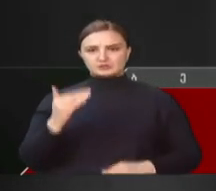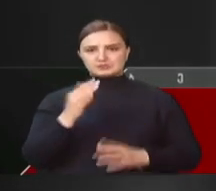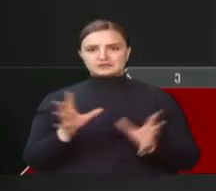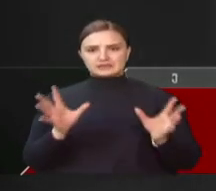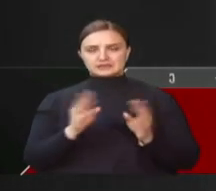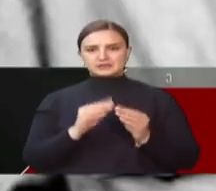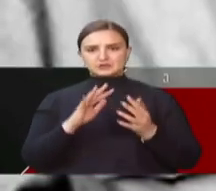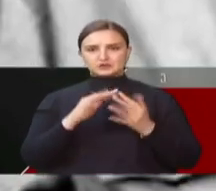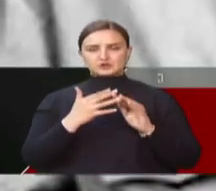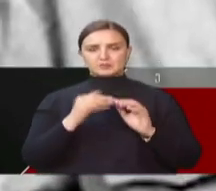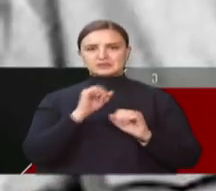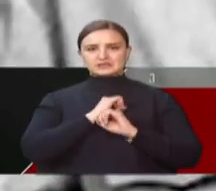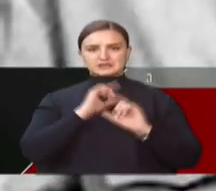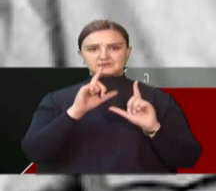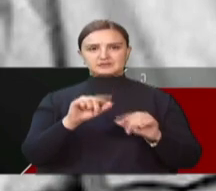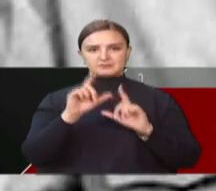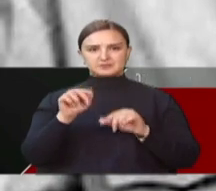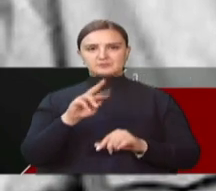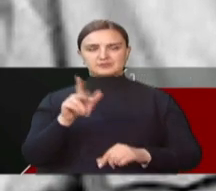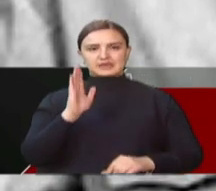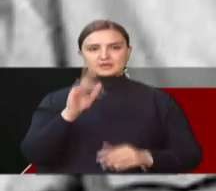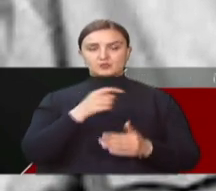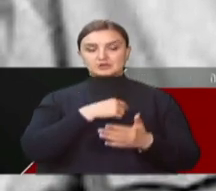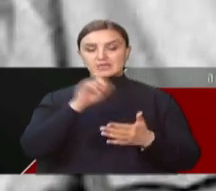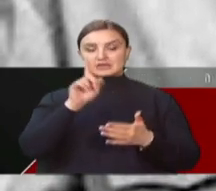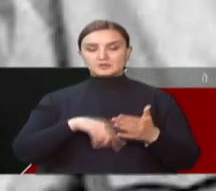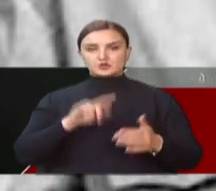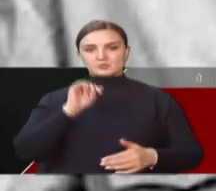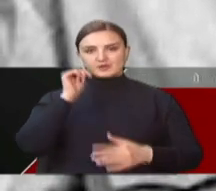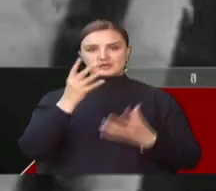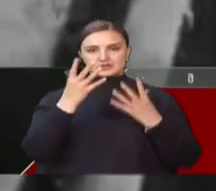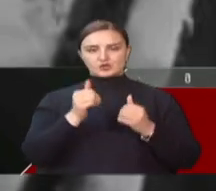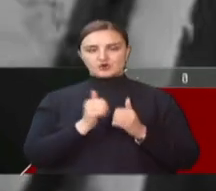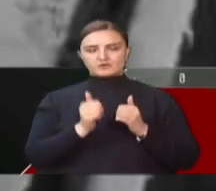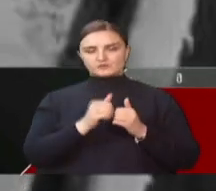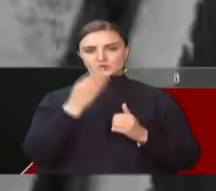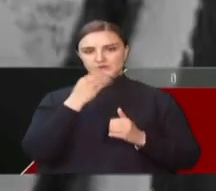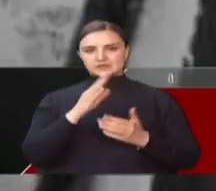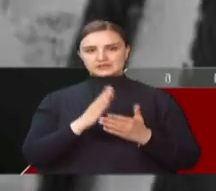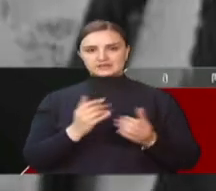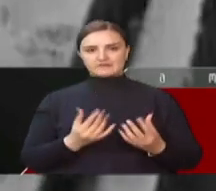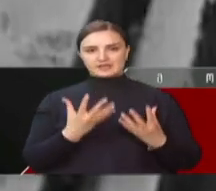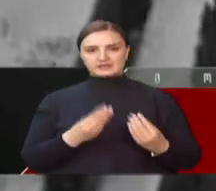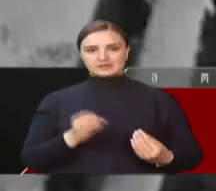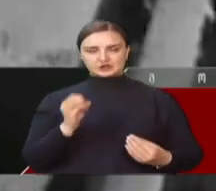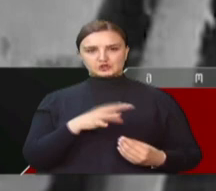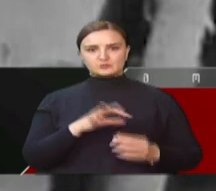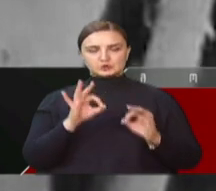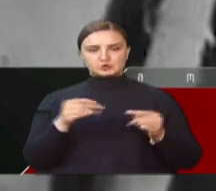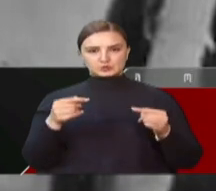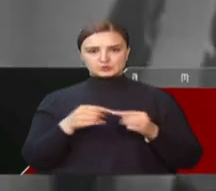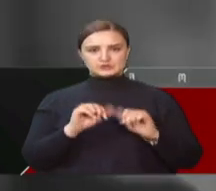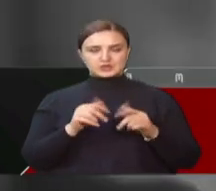ერთად ივლიდა სოფლად დასასვენებლად. ექნებოდა იმედი, რომ ხვალინდელი დღე ყოველთვის უკეთესია დღევანდელზე, ანუ ზუსტად